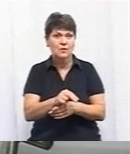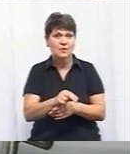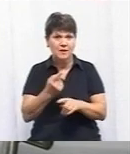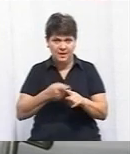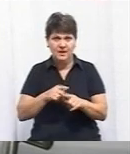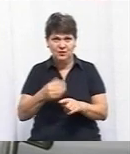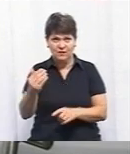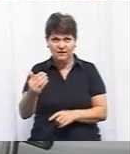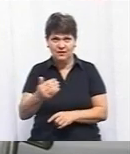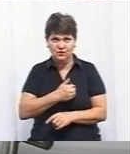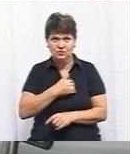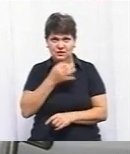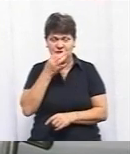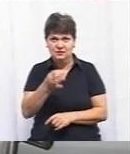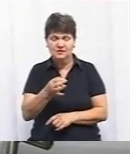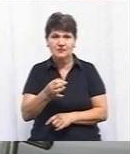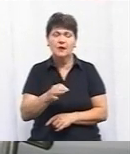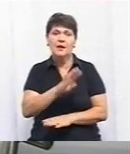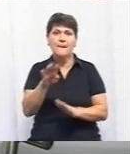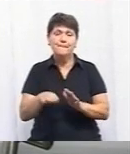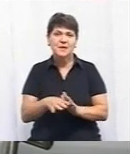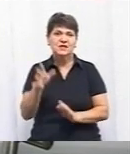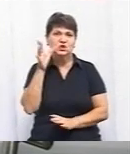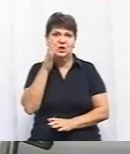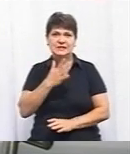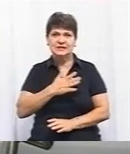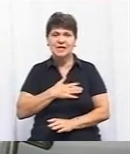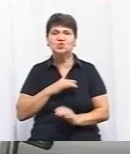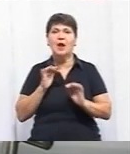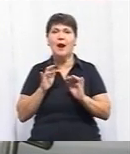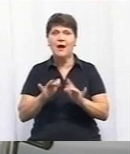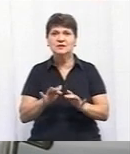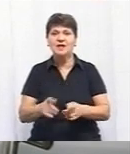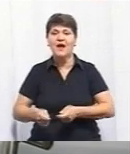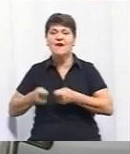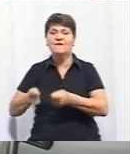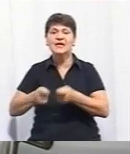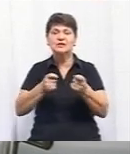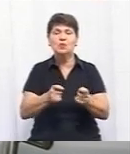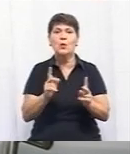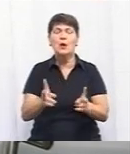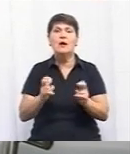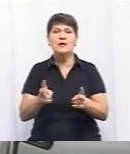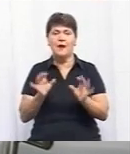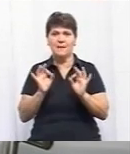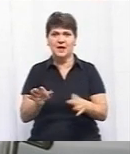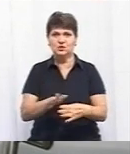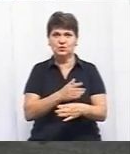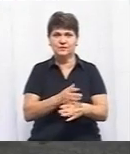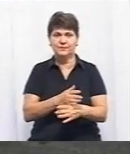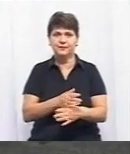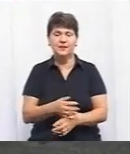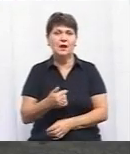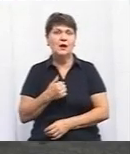так? Тобто під час наших акцій, під час виїзду ми розказуємо про те, як правильно сортувати сміття. Ви казали, що не приймаємо